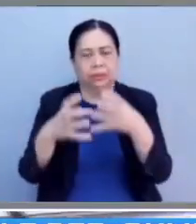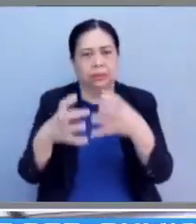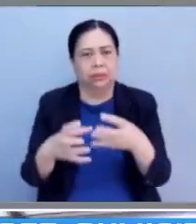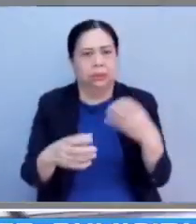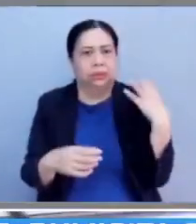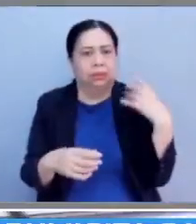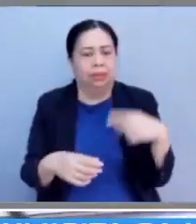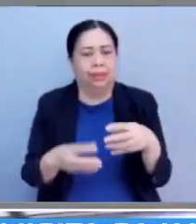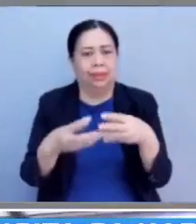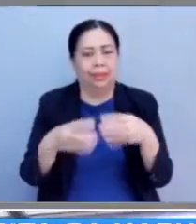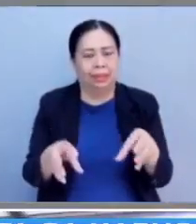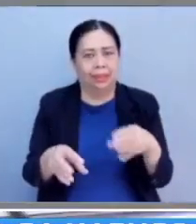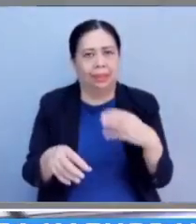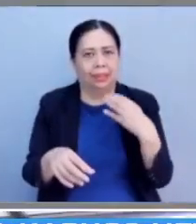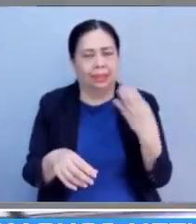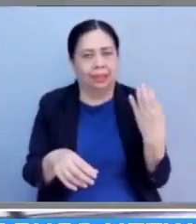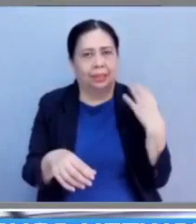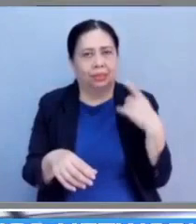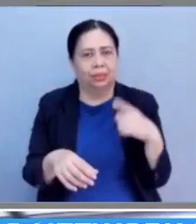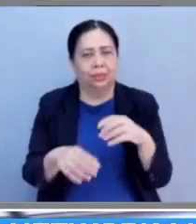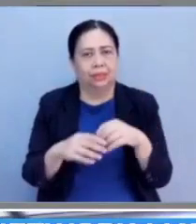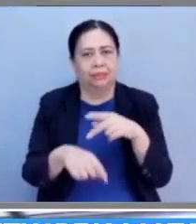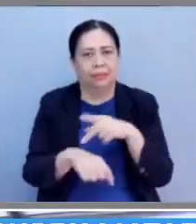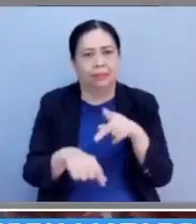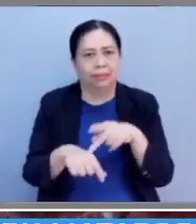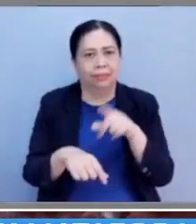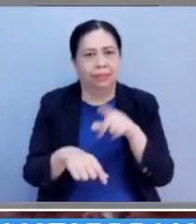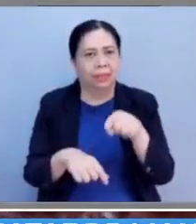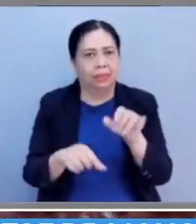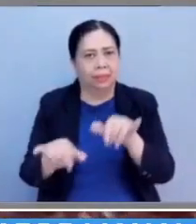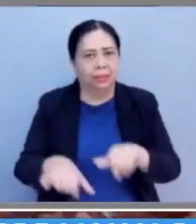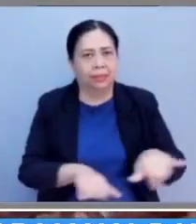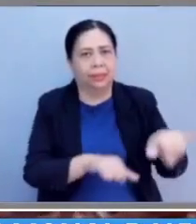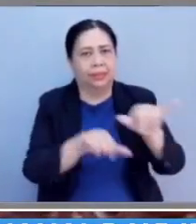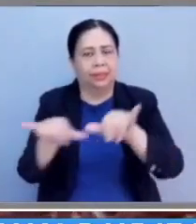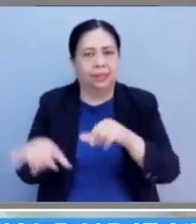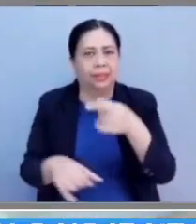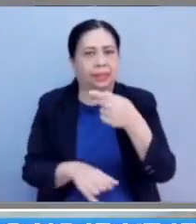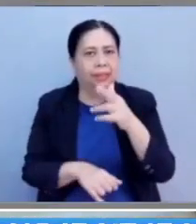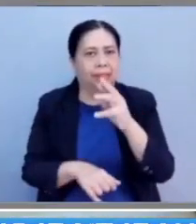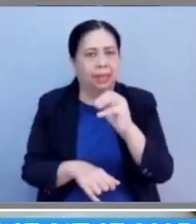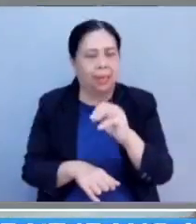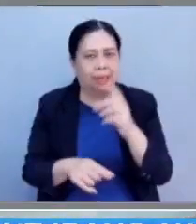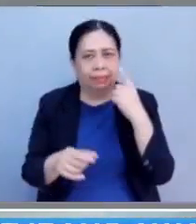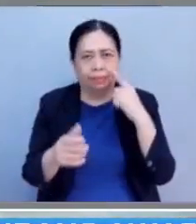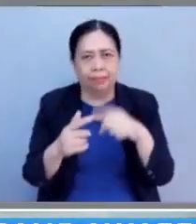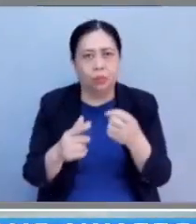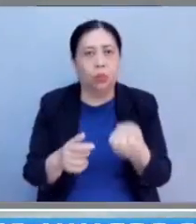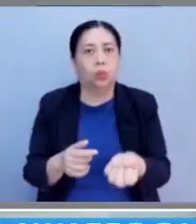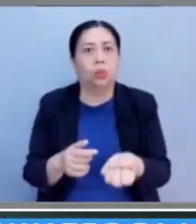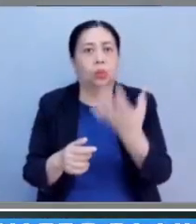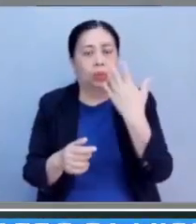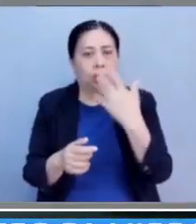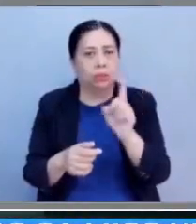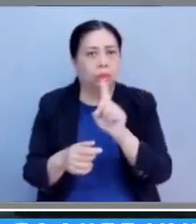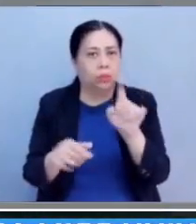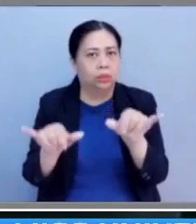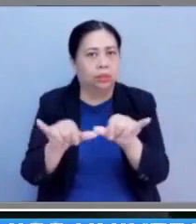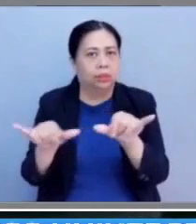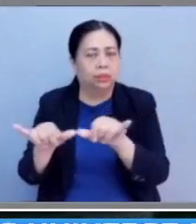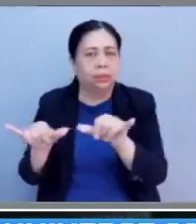Council of the Philippines, Nicanor Briones, dapat may standard grams o bigat para matukoy kung magkano at anong size ang mga